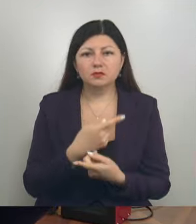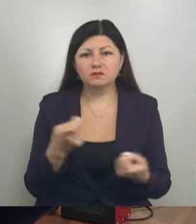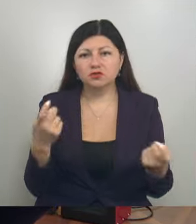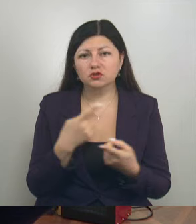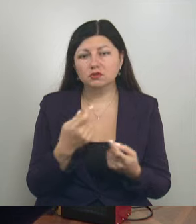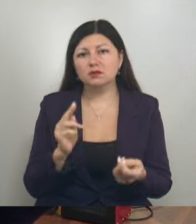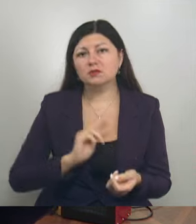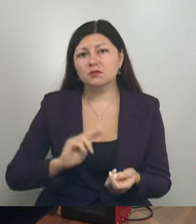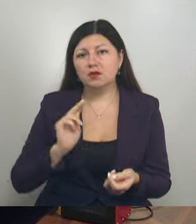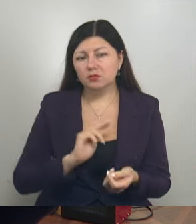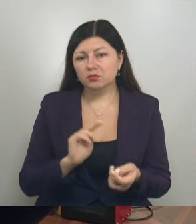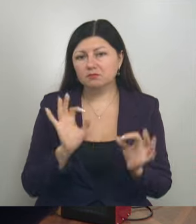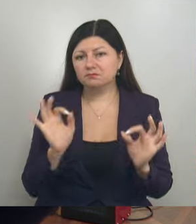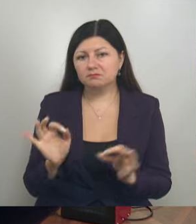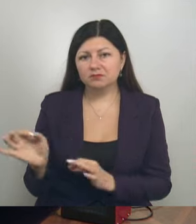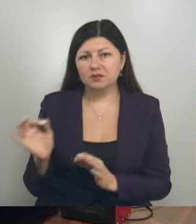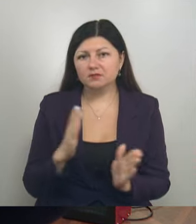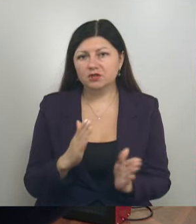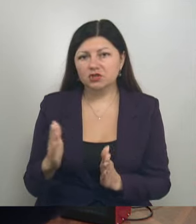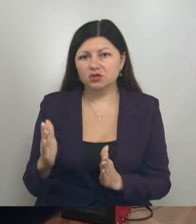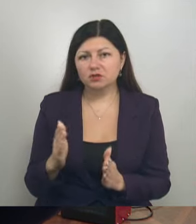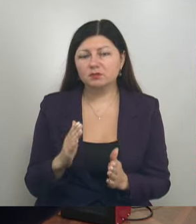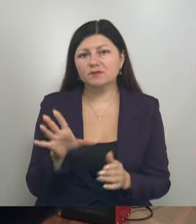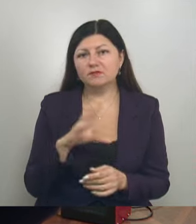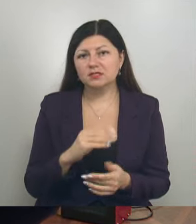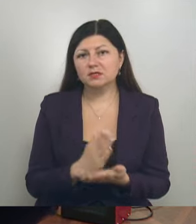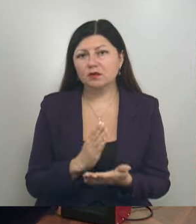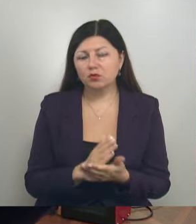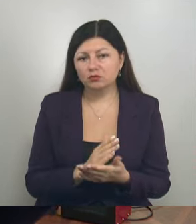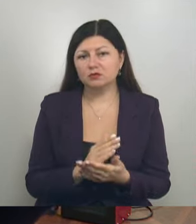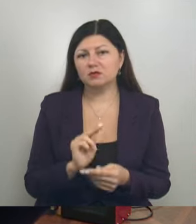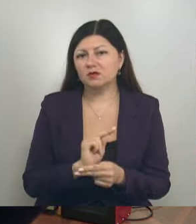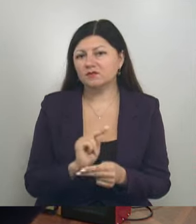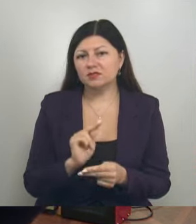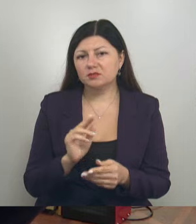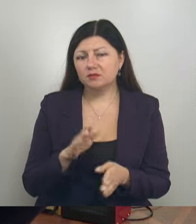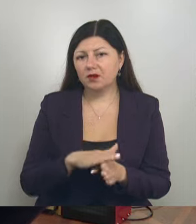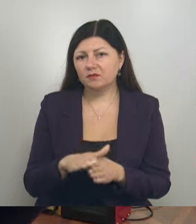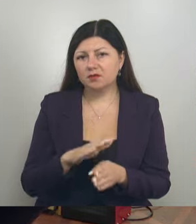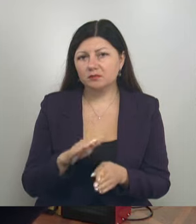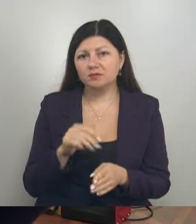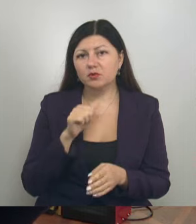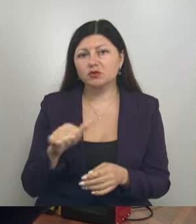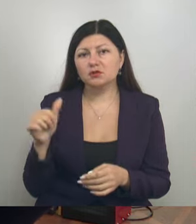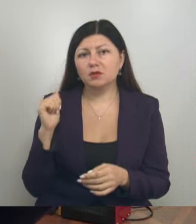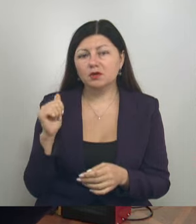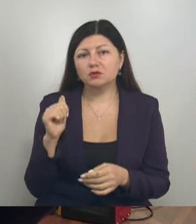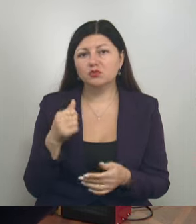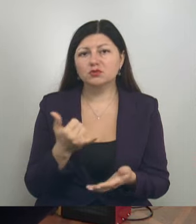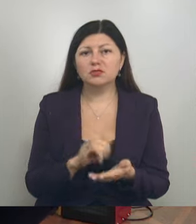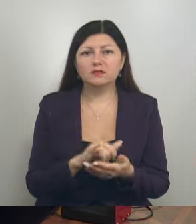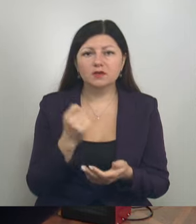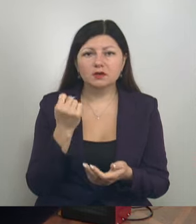они сработали в штатном режиме. Все находятся в исправном состоянии. В прошлом году мы